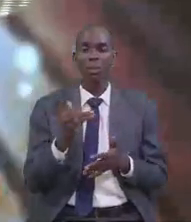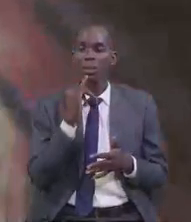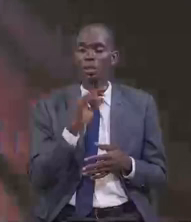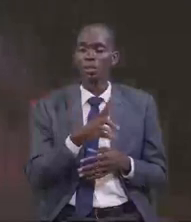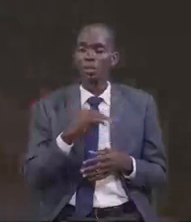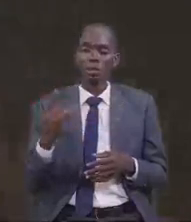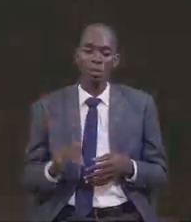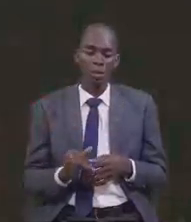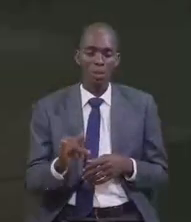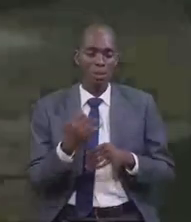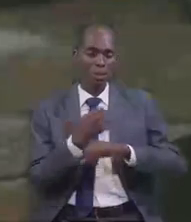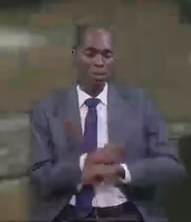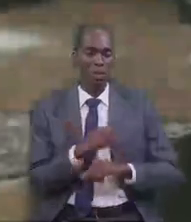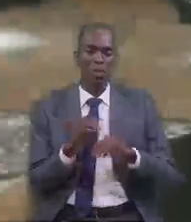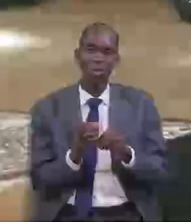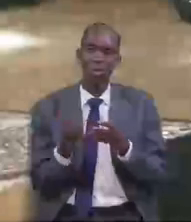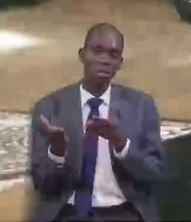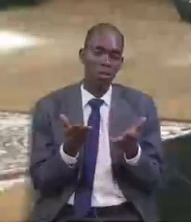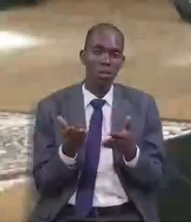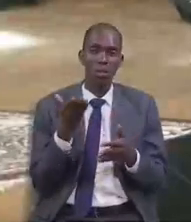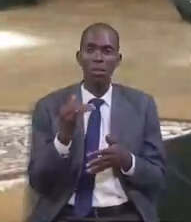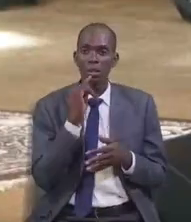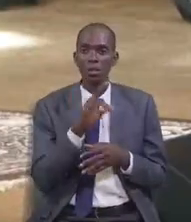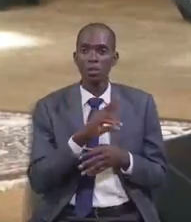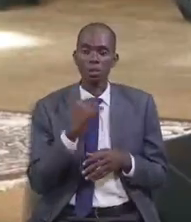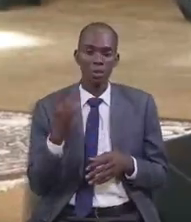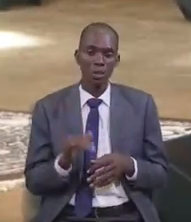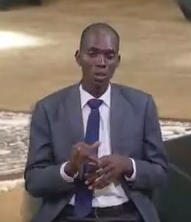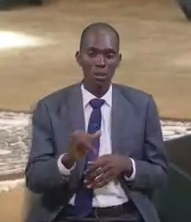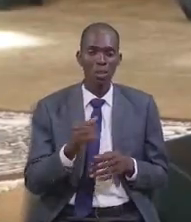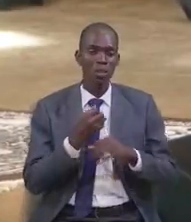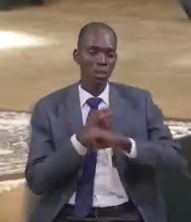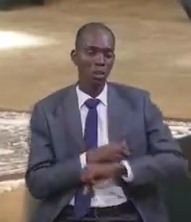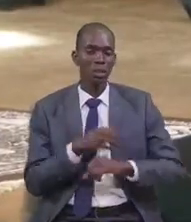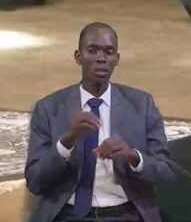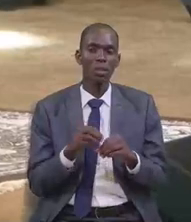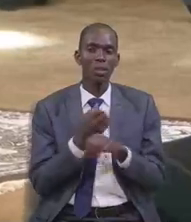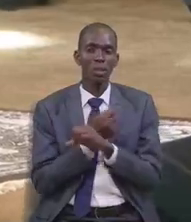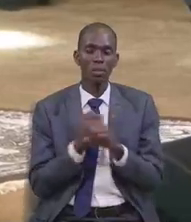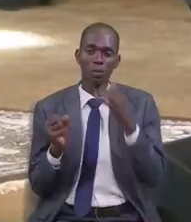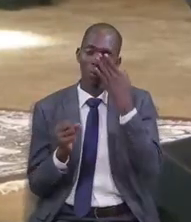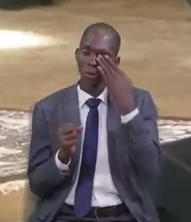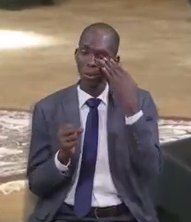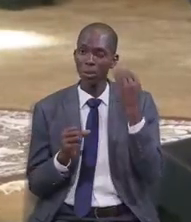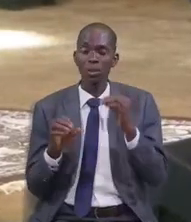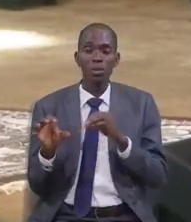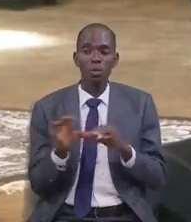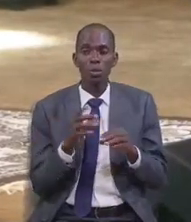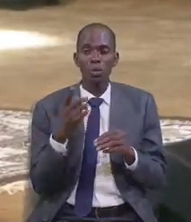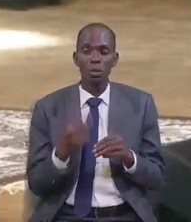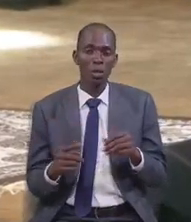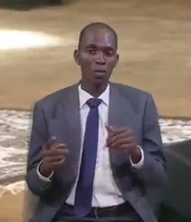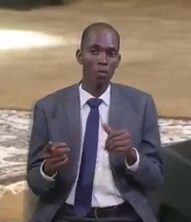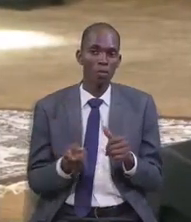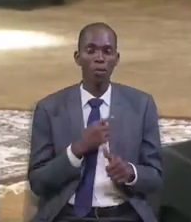dans le service. Il n'y a pas de sécurité éternelle dans le salut. Fais la première œuvre,